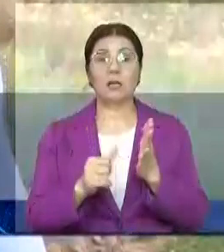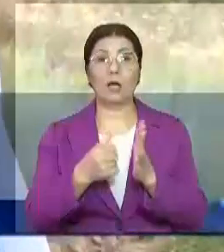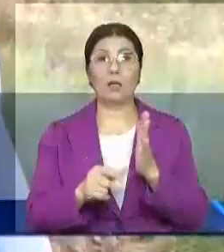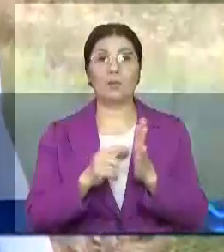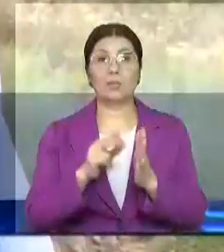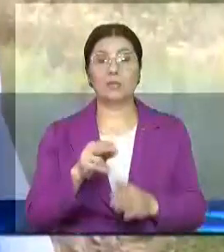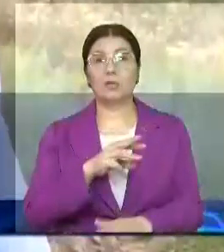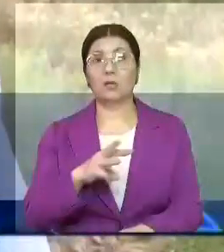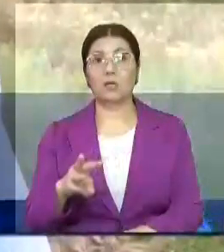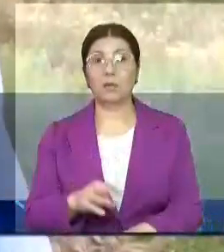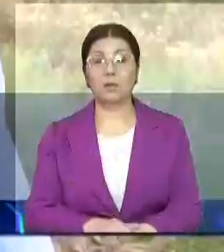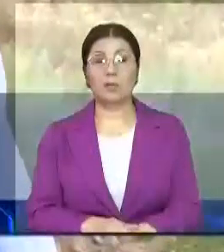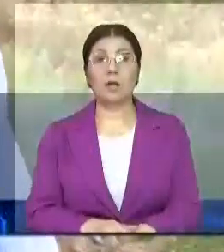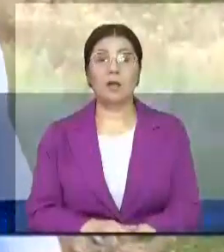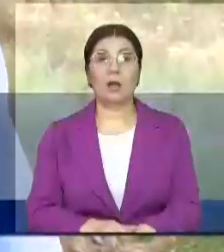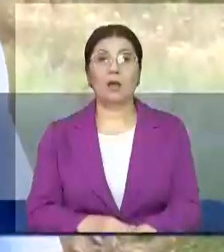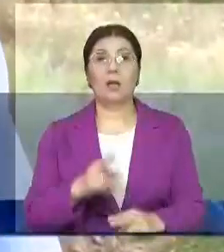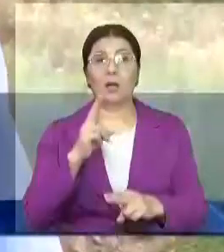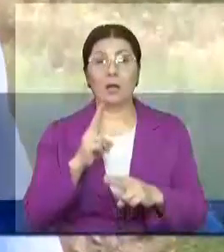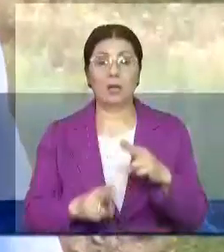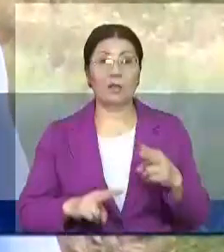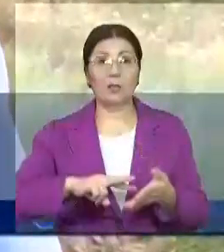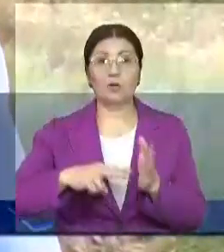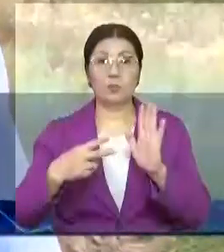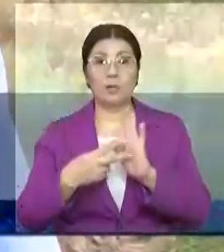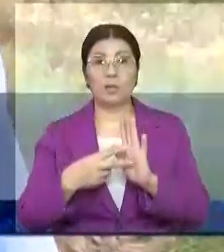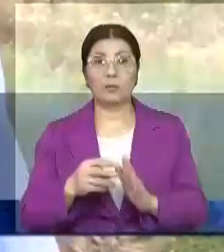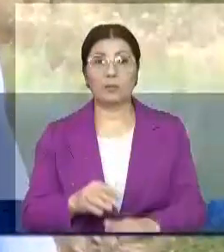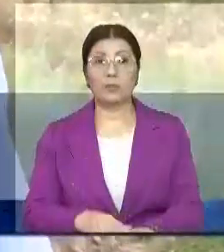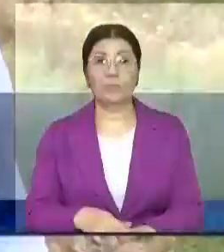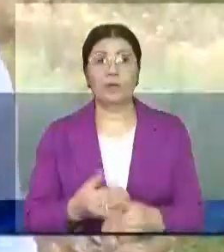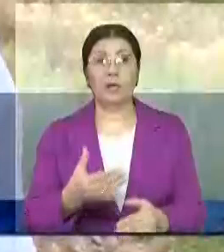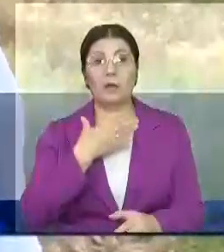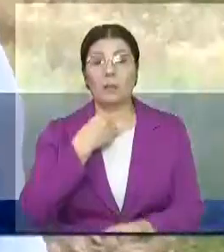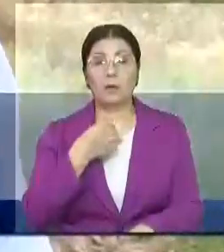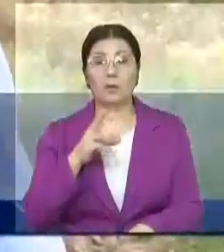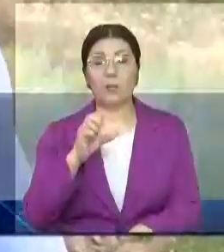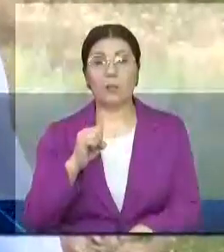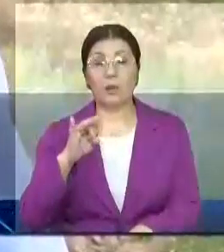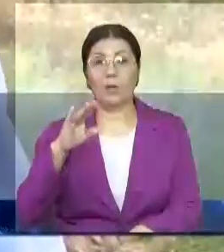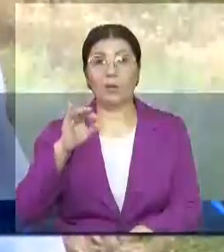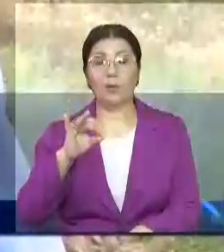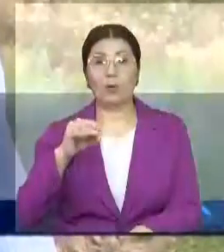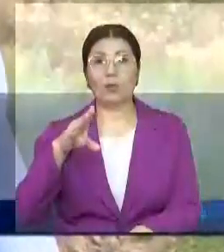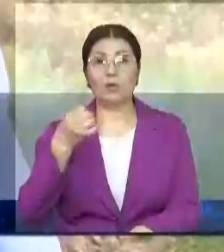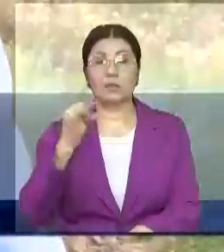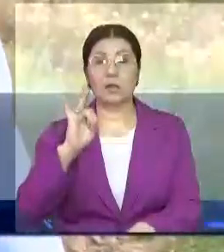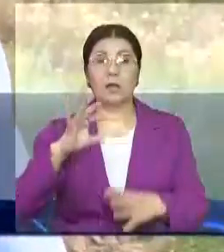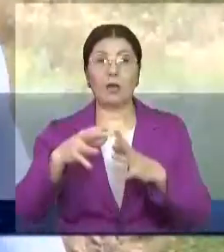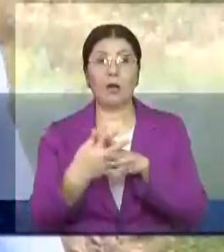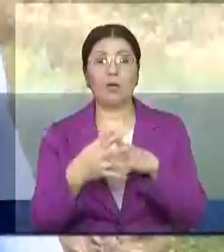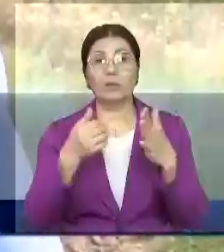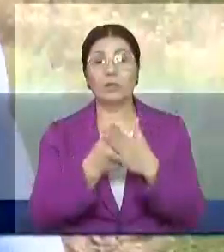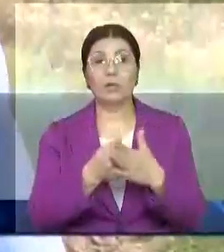километрімізді биылғы жылы аяқтау жоспарланып отыр. Қазір біз Мартук-Байторысайын 15-30-ында тұрмыз қазір. Бұйырса